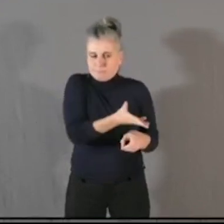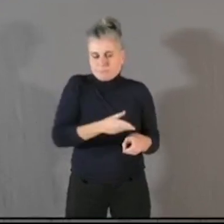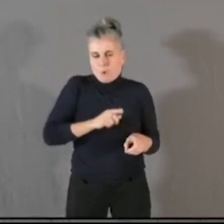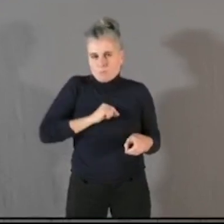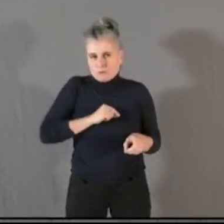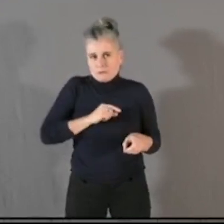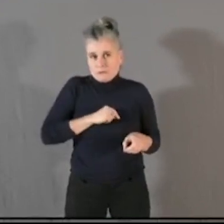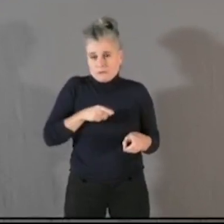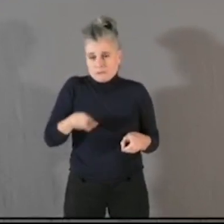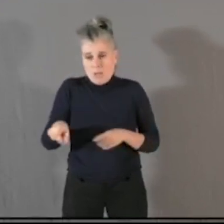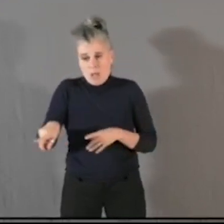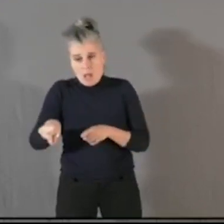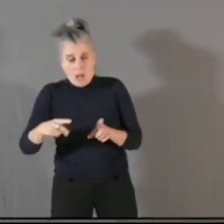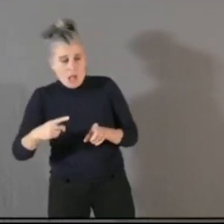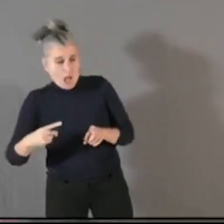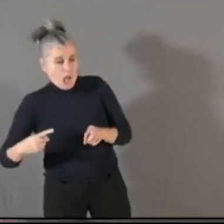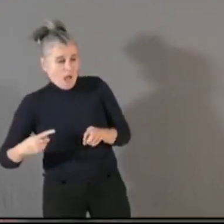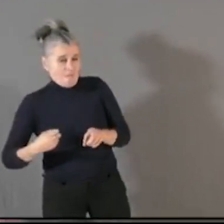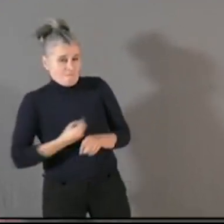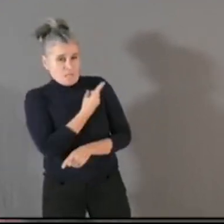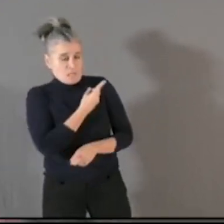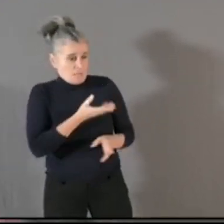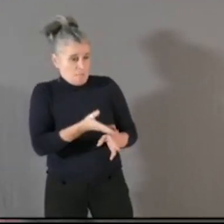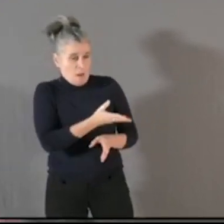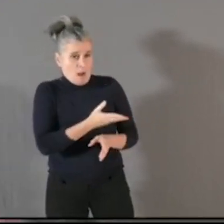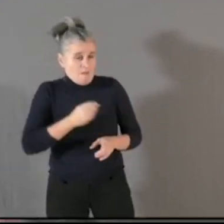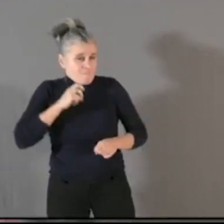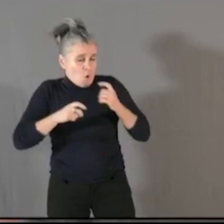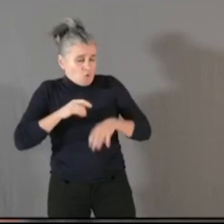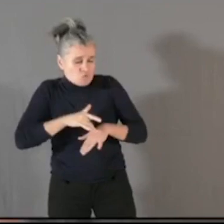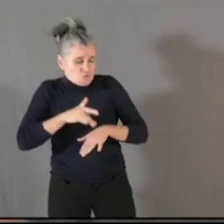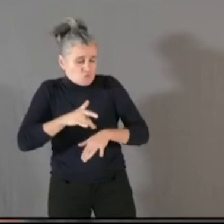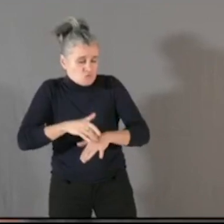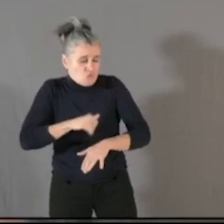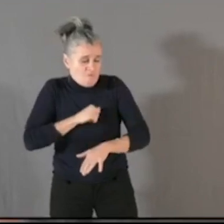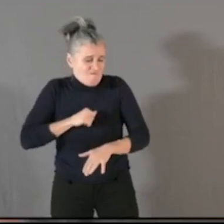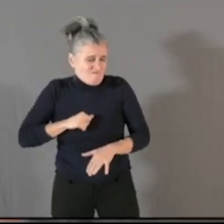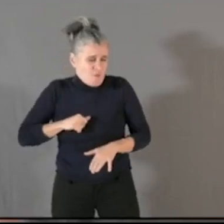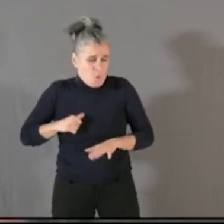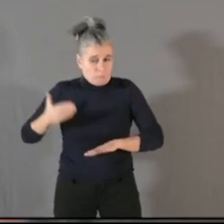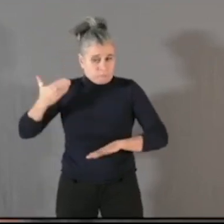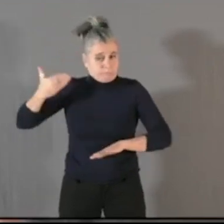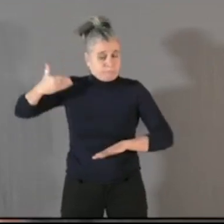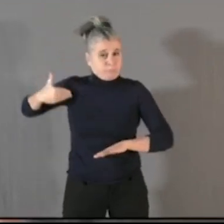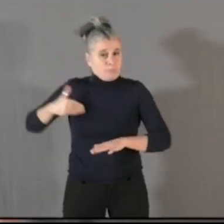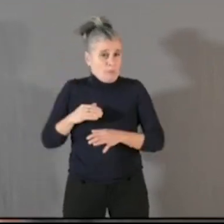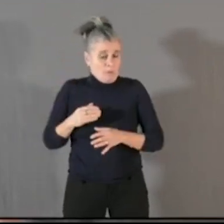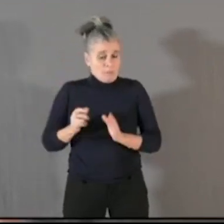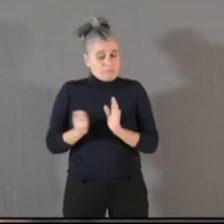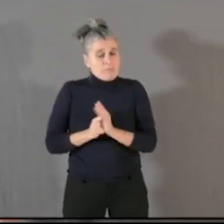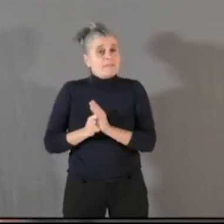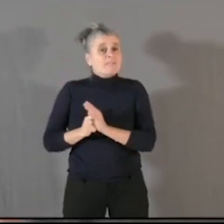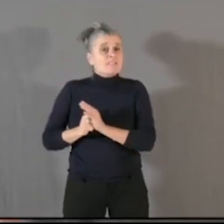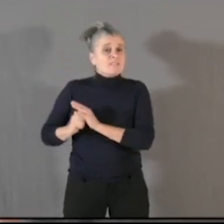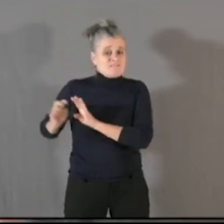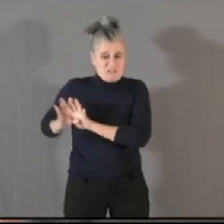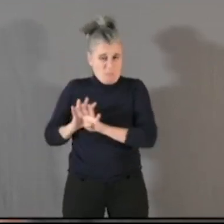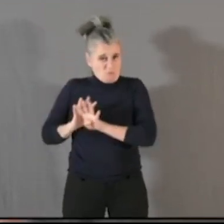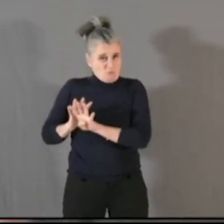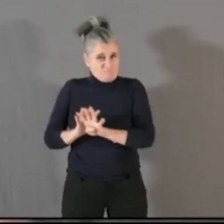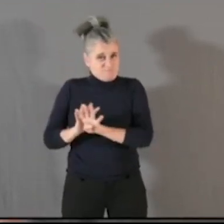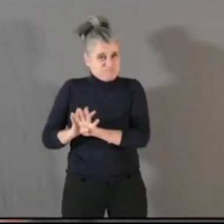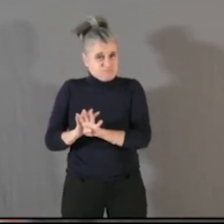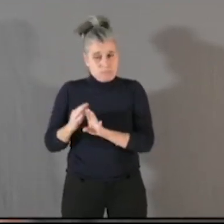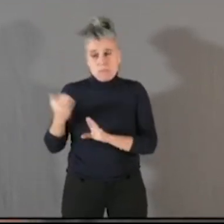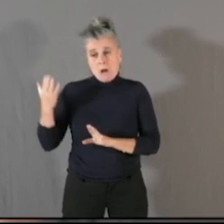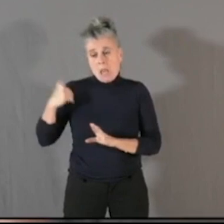d'agressions les plus violentes au cours des émeutes qui ont été opérées durant la période